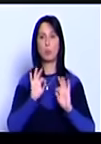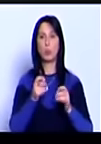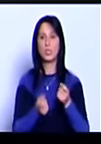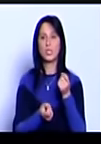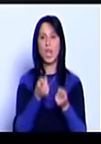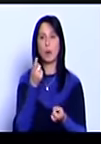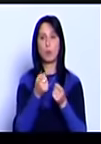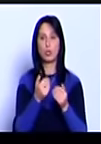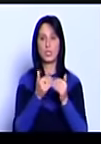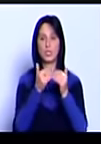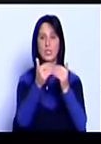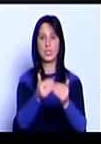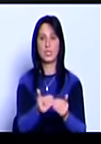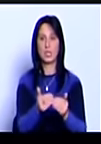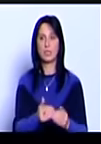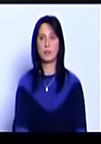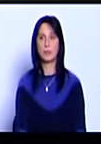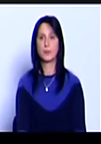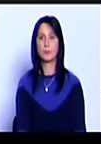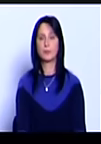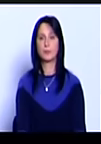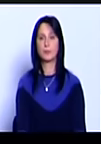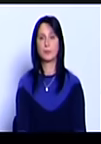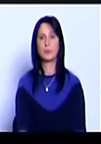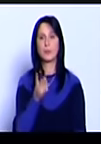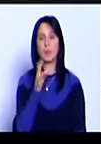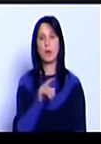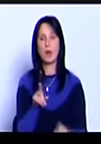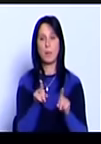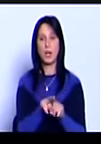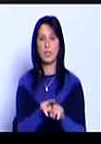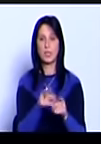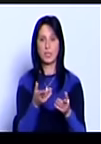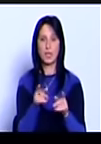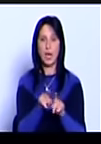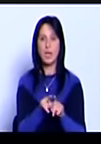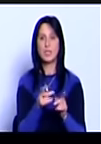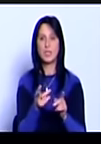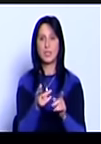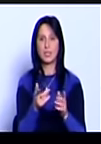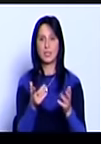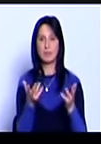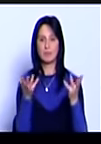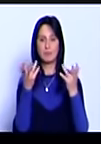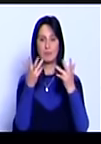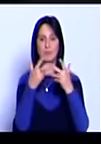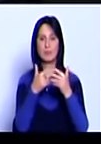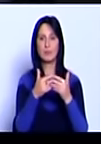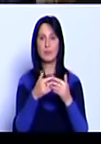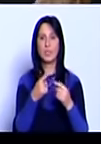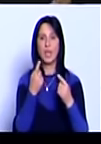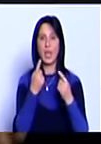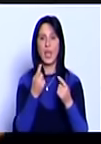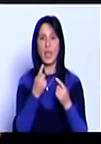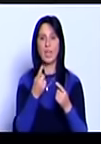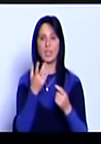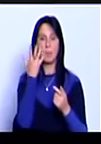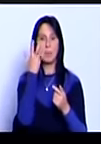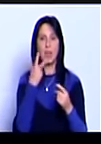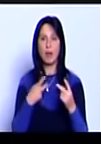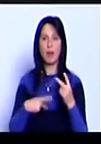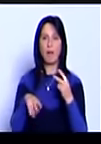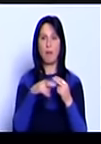წარმოჩენას ინაპლანზე წამოწევას. მაგრამ ასეთი პალიტრა ანდახან ერთი რუხი ფერის ხდება